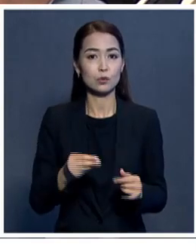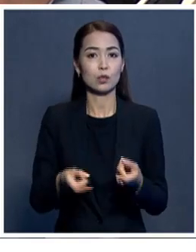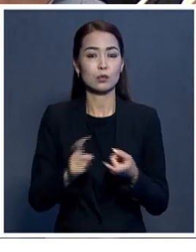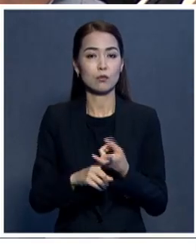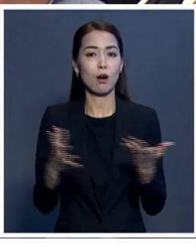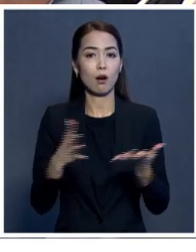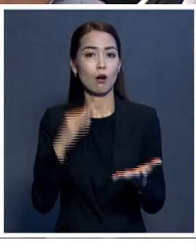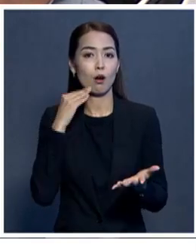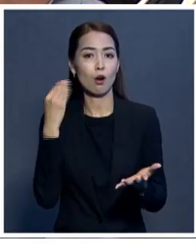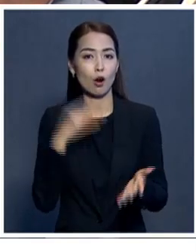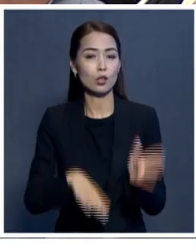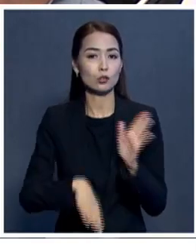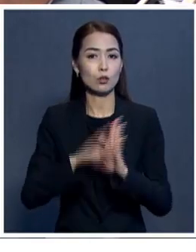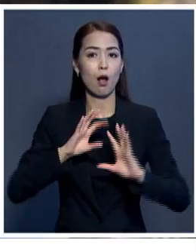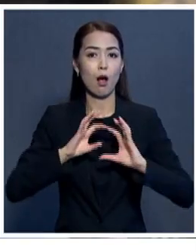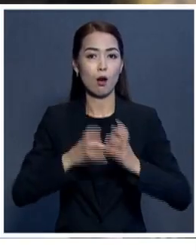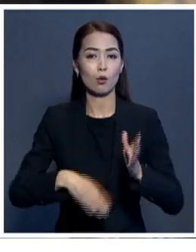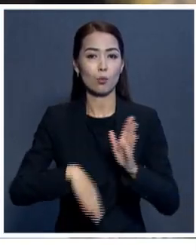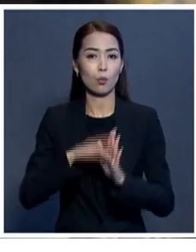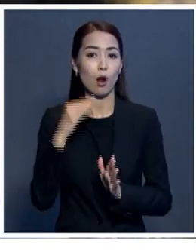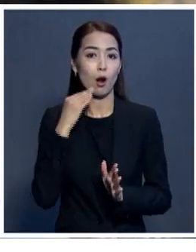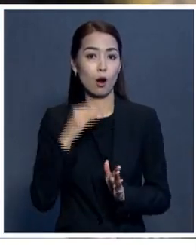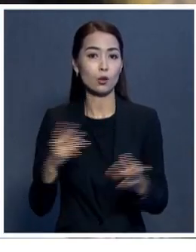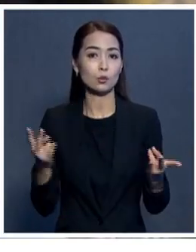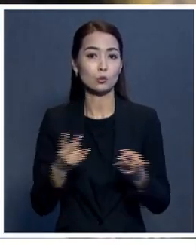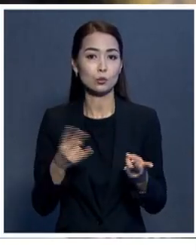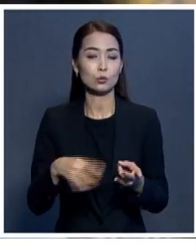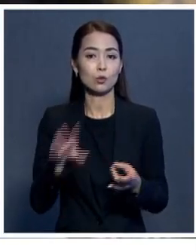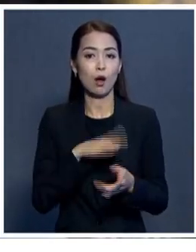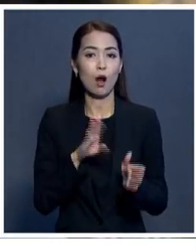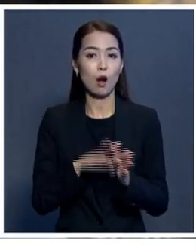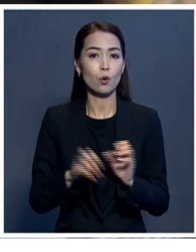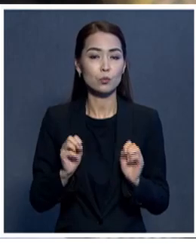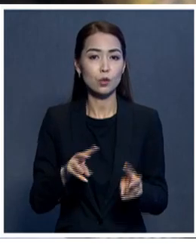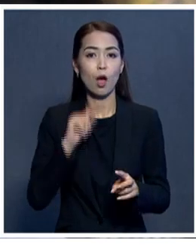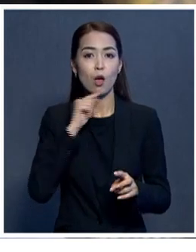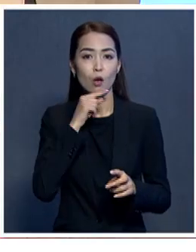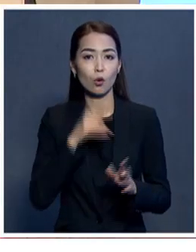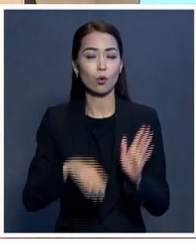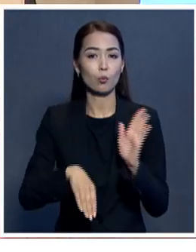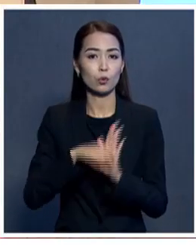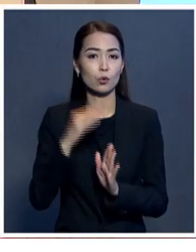әлемдік саяси жағдайдағы өңірді күтіп тұрған негізгі қауіп-қатерлер мен экономикалық